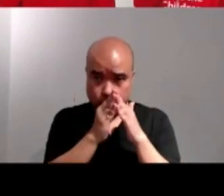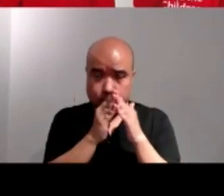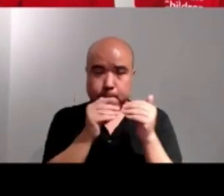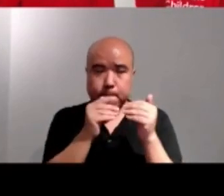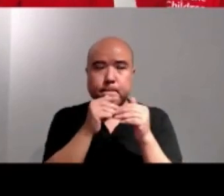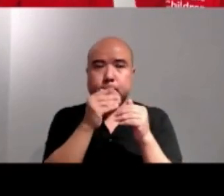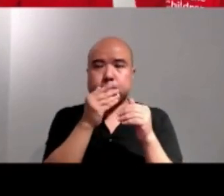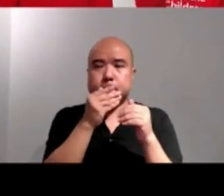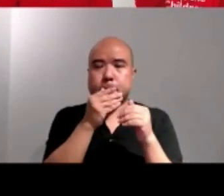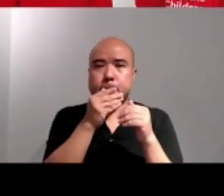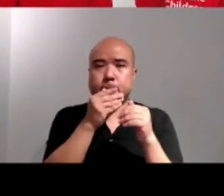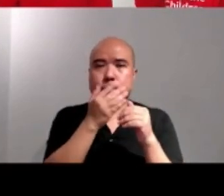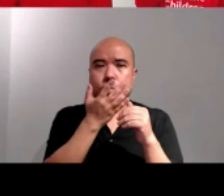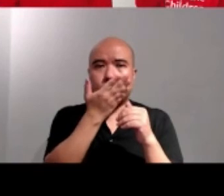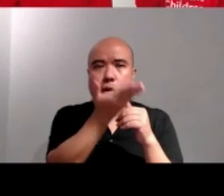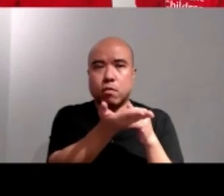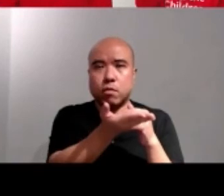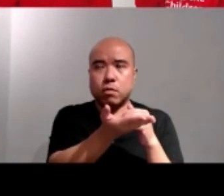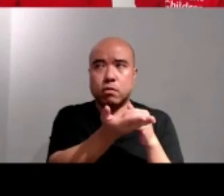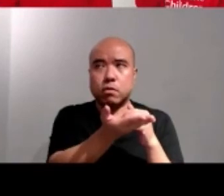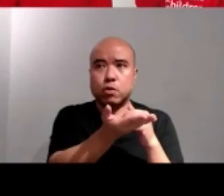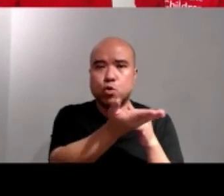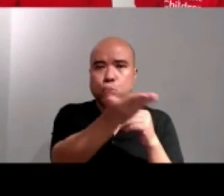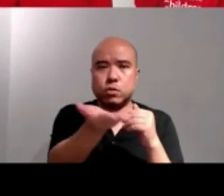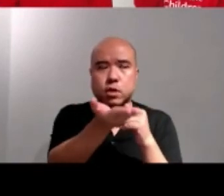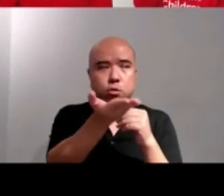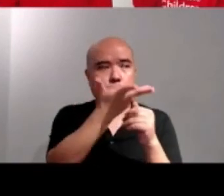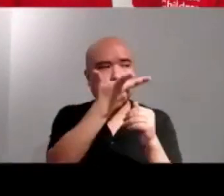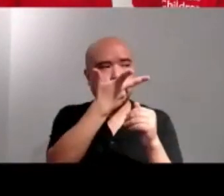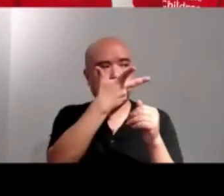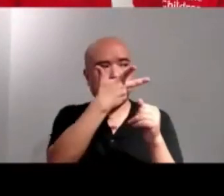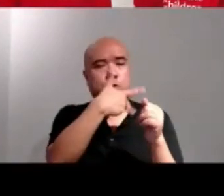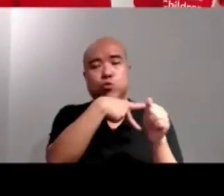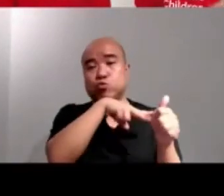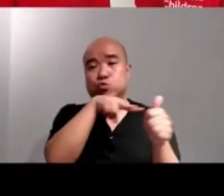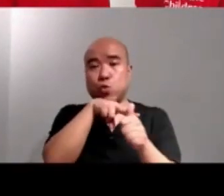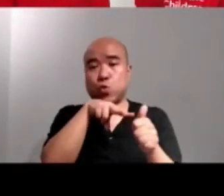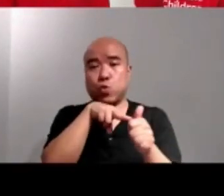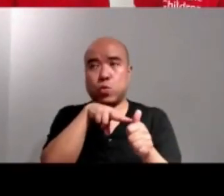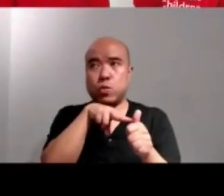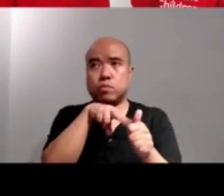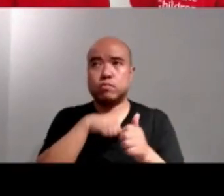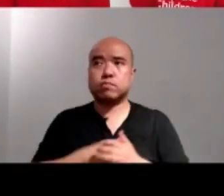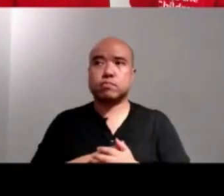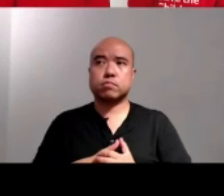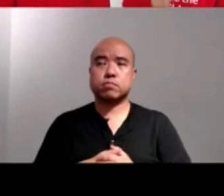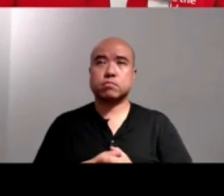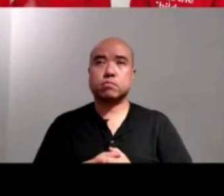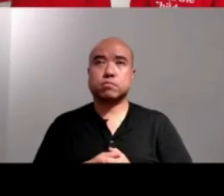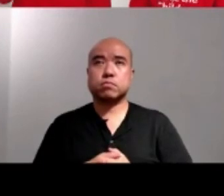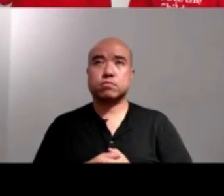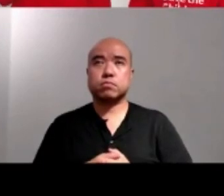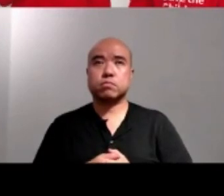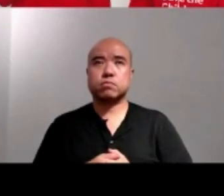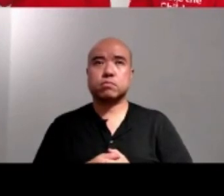正咁讓同學仔成為一個主導嘅角色，讓佢哋咧去處理翻，即係或者去推廣翻呢個欺凌嘅問題嘅。